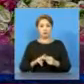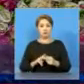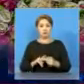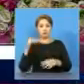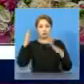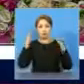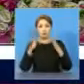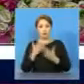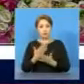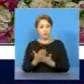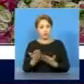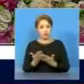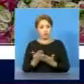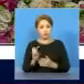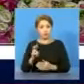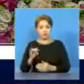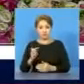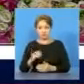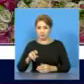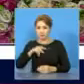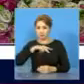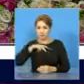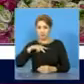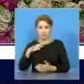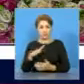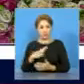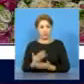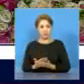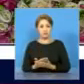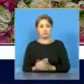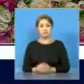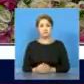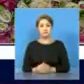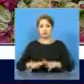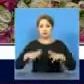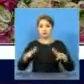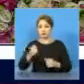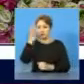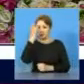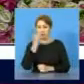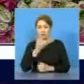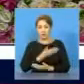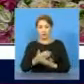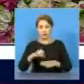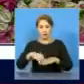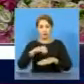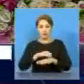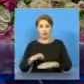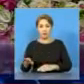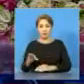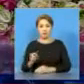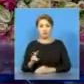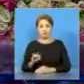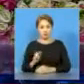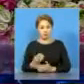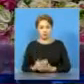ойда жоқта жомарт жүрек деген медаліне ие болып жатырмыз. Үлкен алғысымды білдірем әкім облысына, Оңдасын сыйлығына.